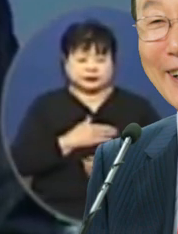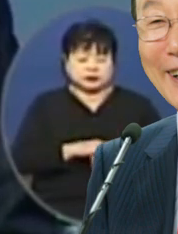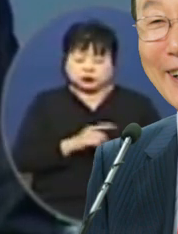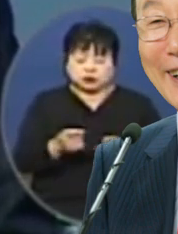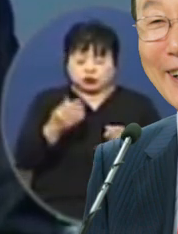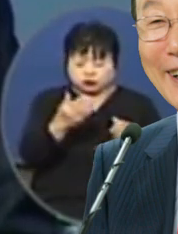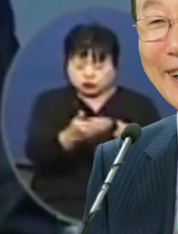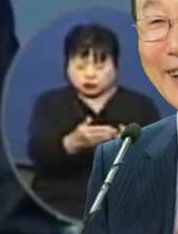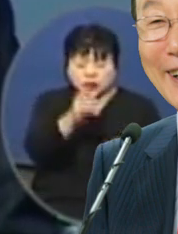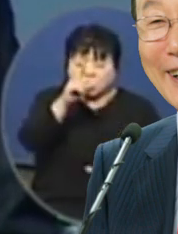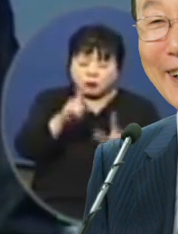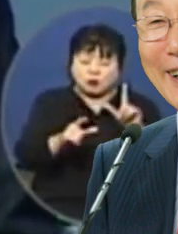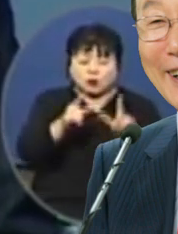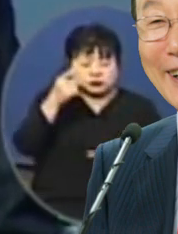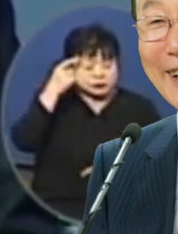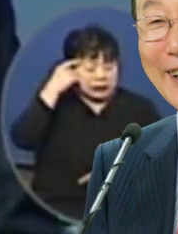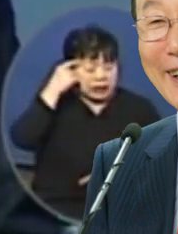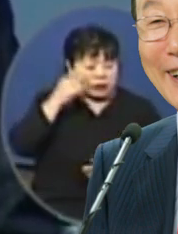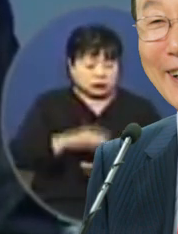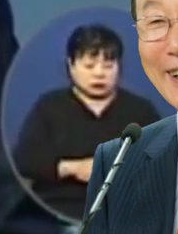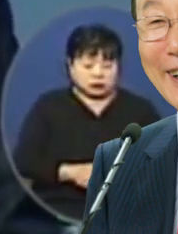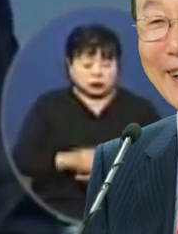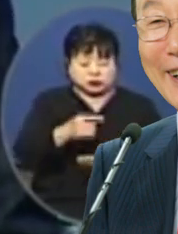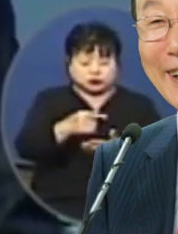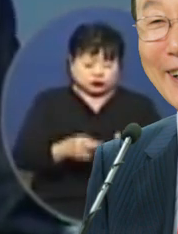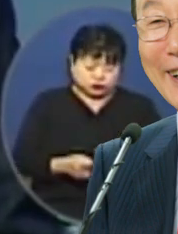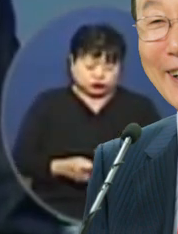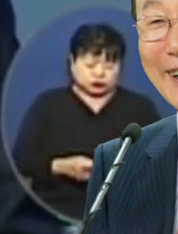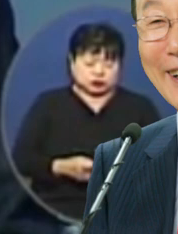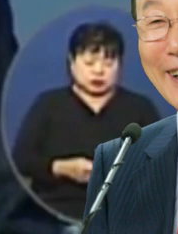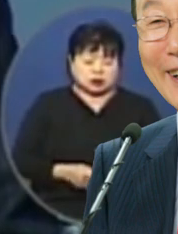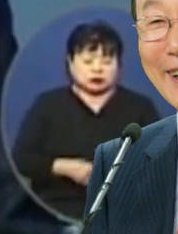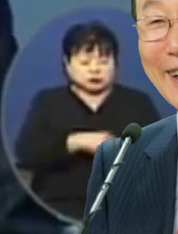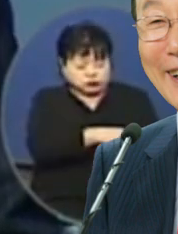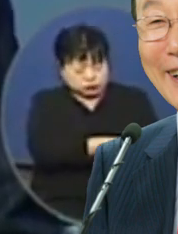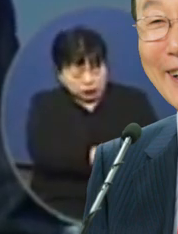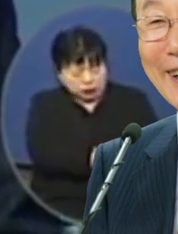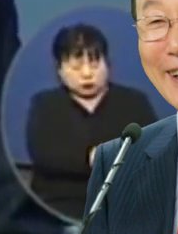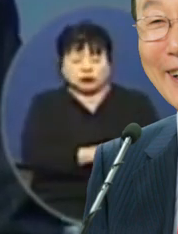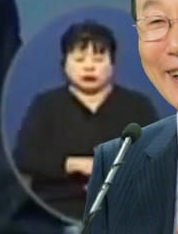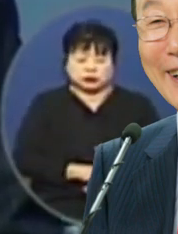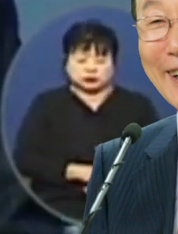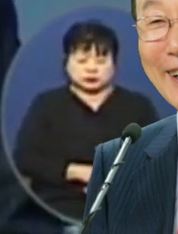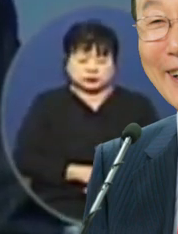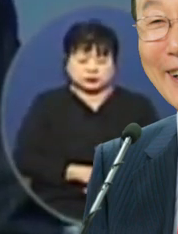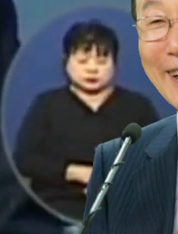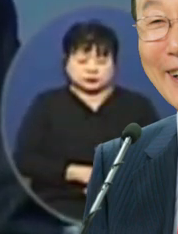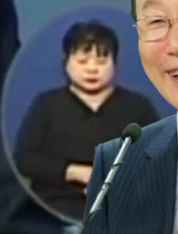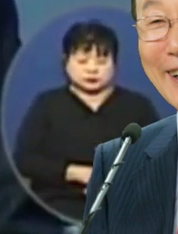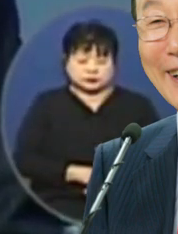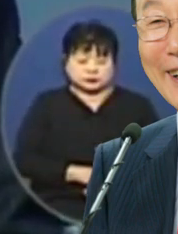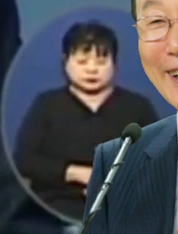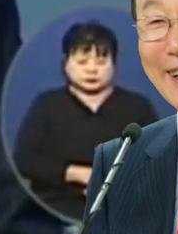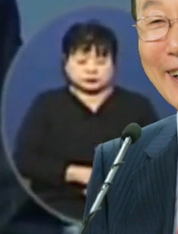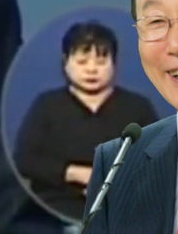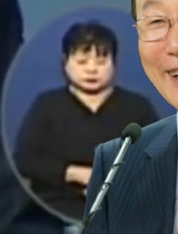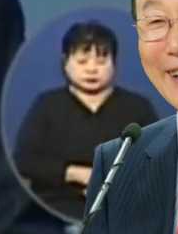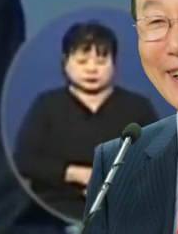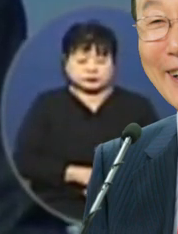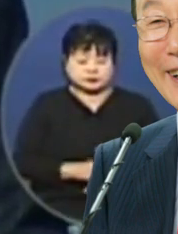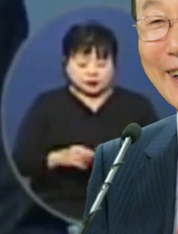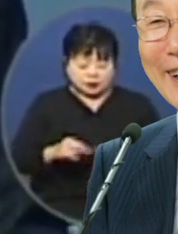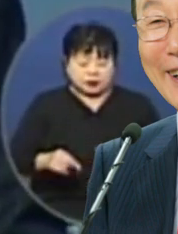치료를 해주시는 모습을 상상합니다. 수술을 하든지 주사를 놓든지 그렇지 않으면